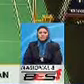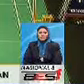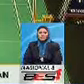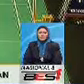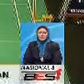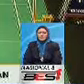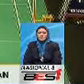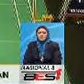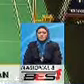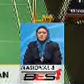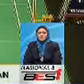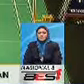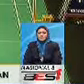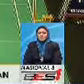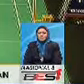minit